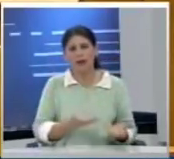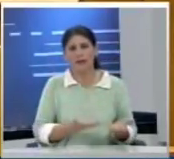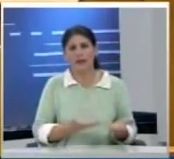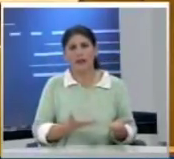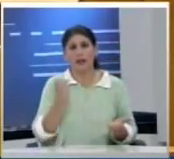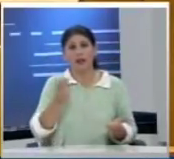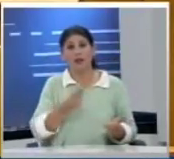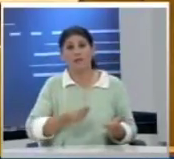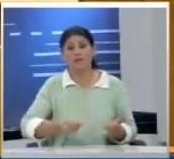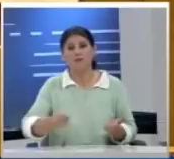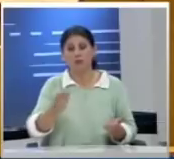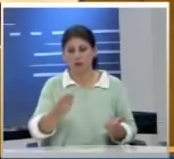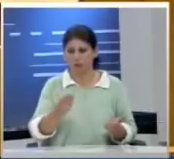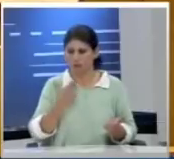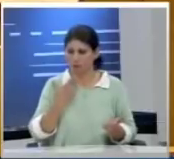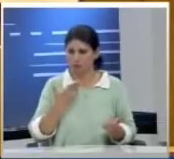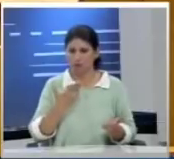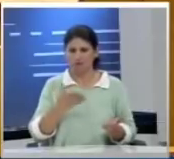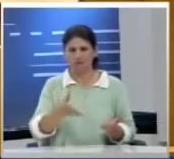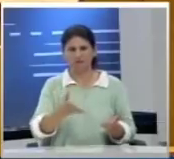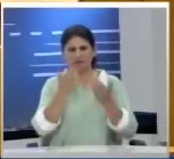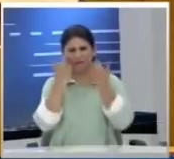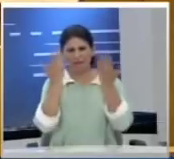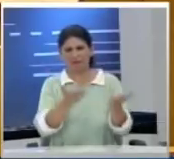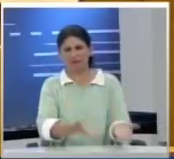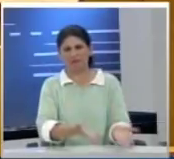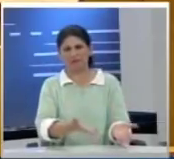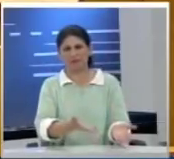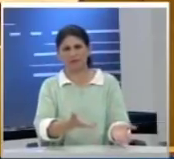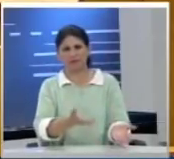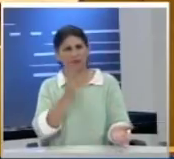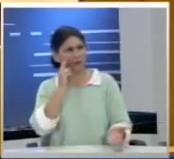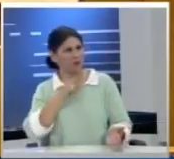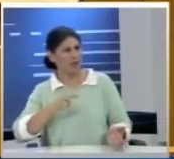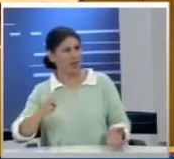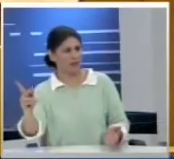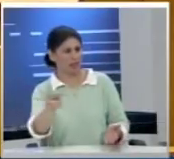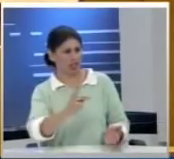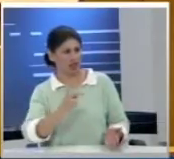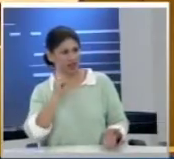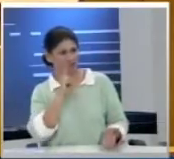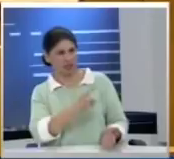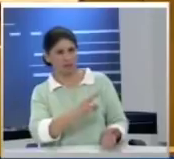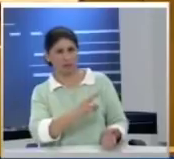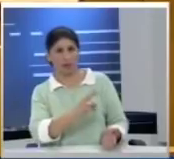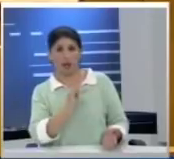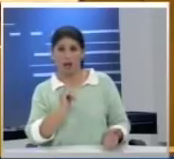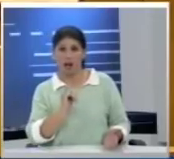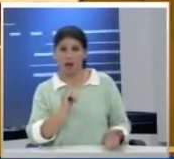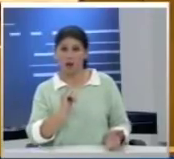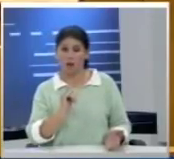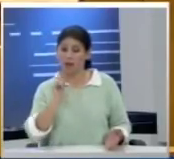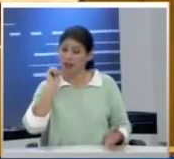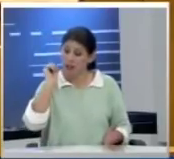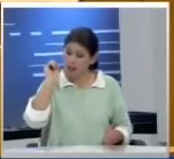καθιστά ακόμα πιο αναξιόπιστους, φεδρούς θα έλεγα, στα μάτια της κοινής γνώμης. Ακόμη και των ίδιων σας των ψηφοφόρων.